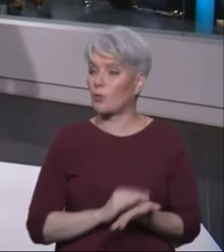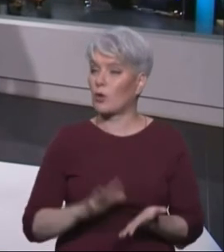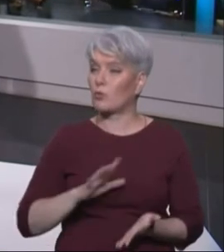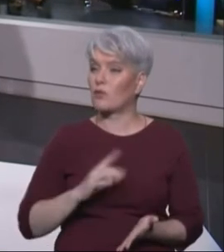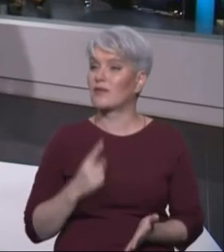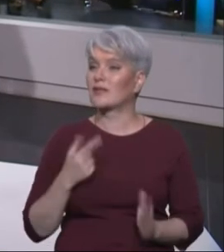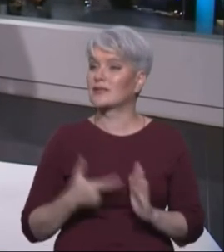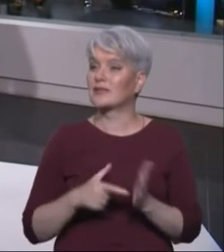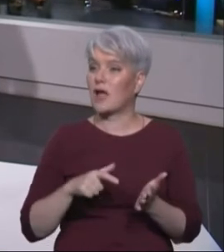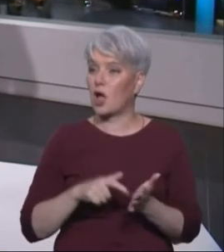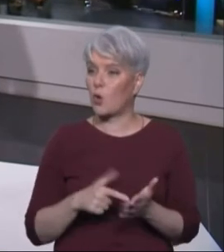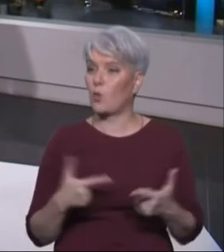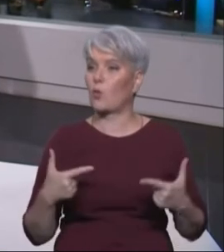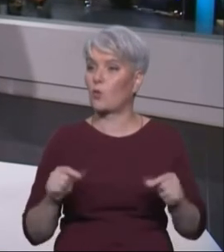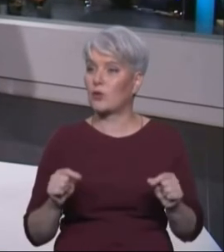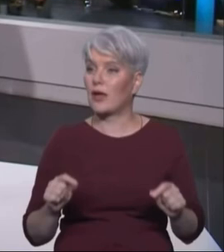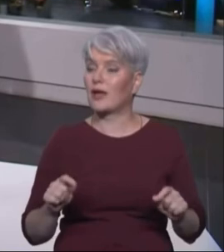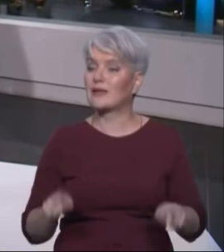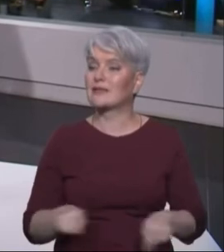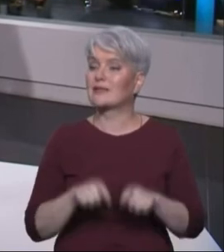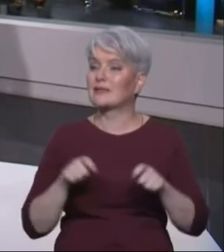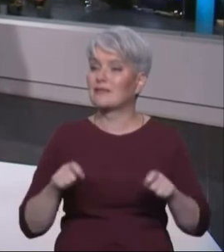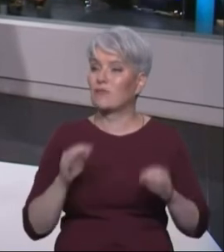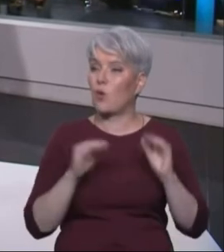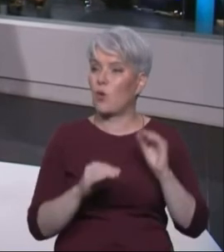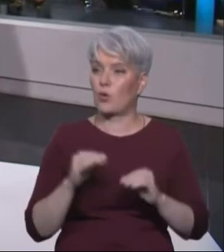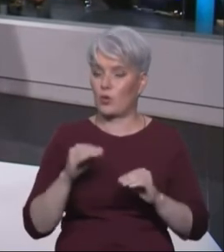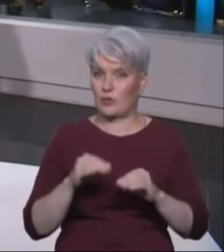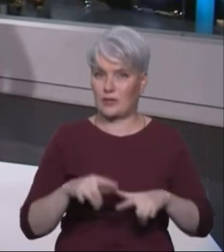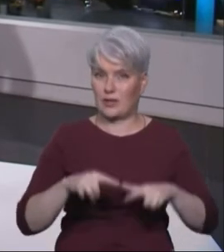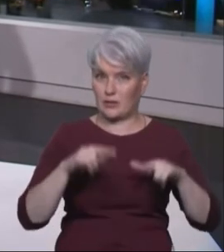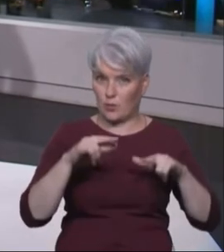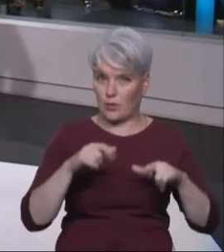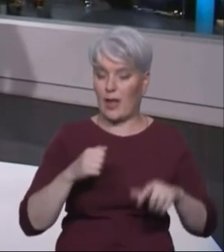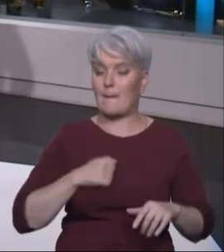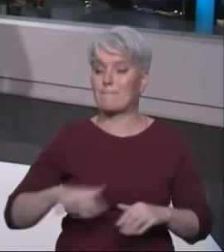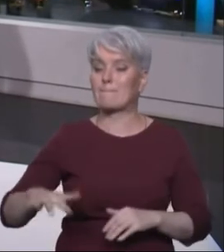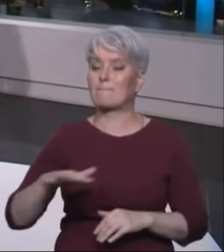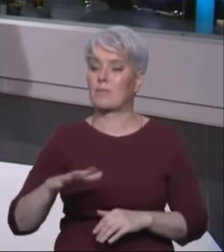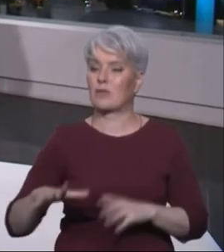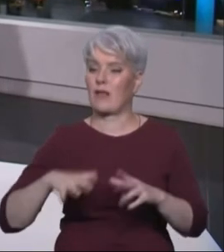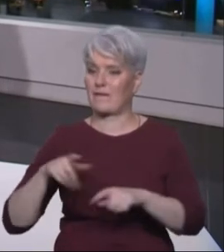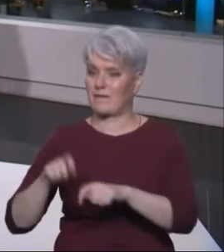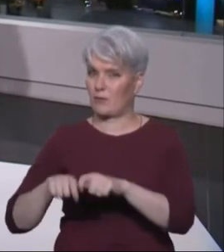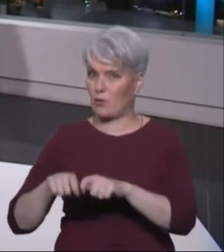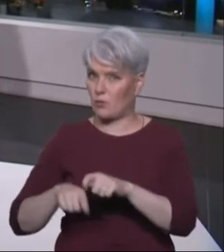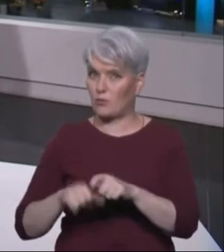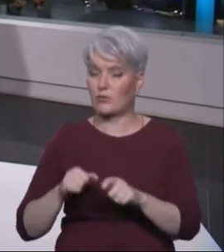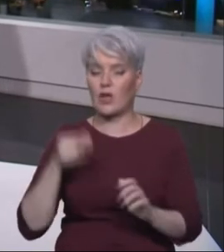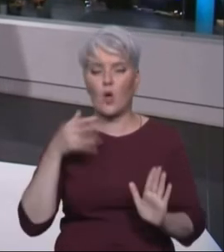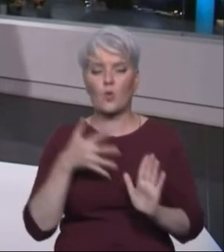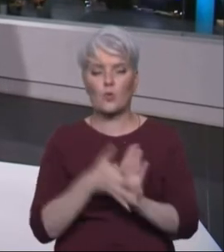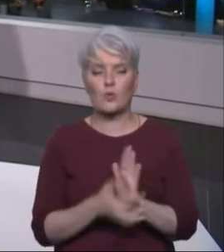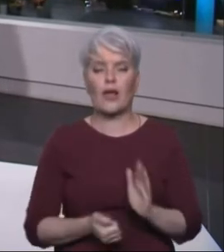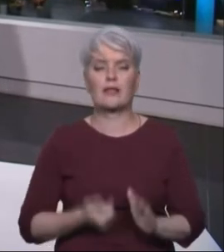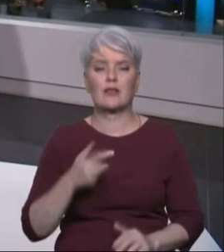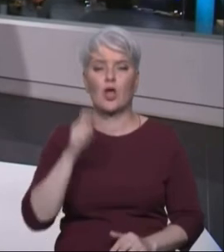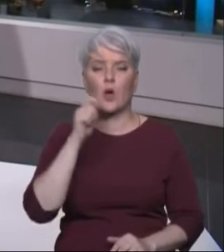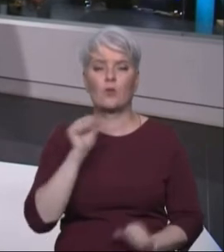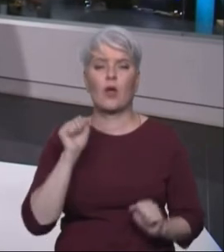цеху де створюються розвідувальні Дрони на полігоні де випробовують ударні та дослідили наскільки Україна може